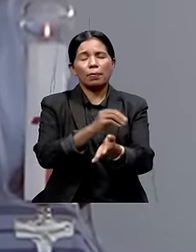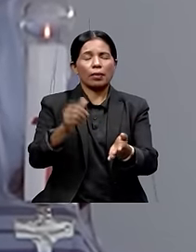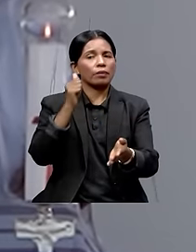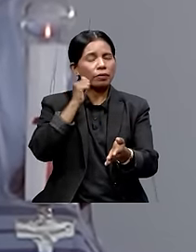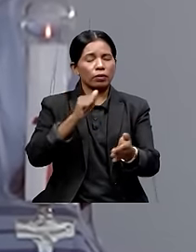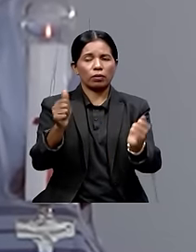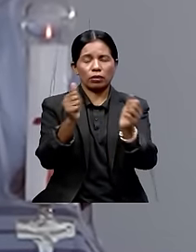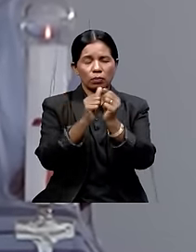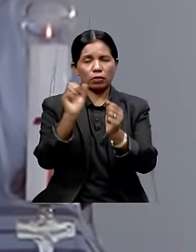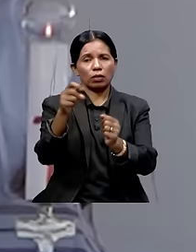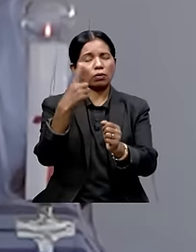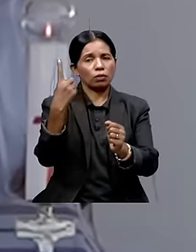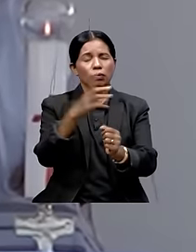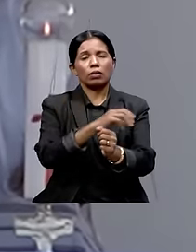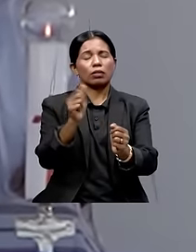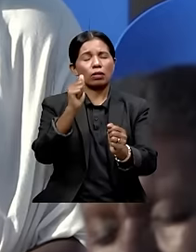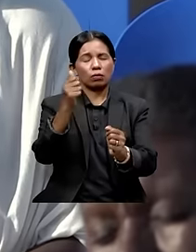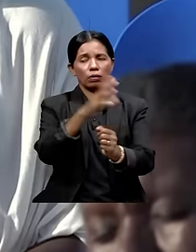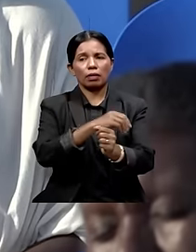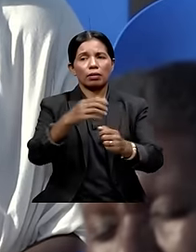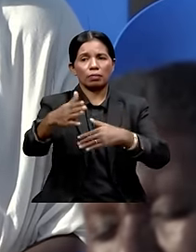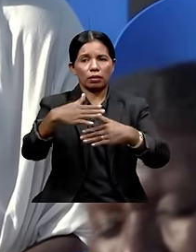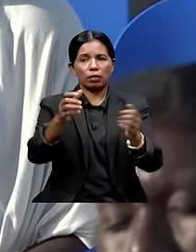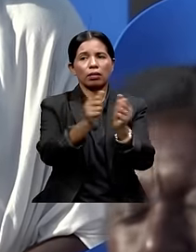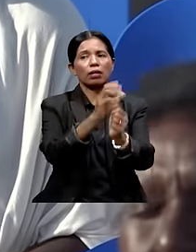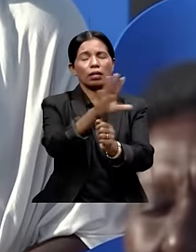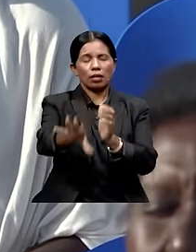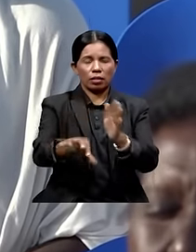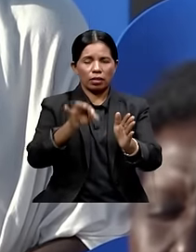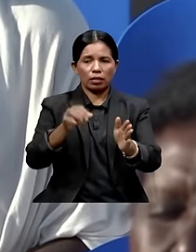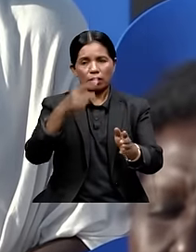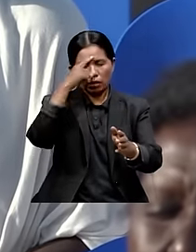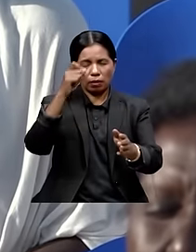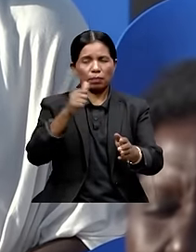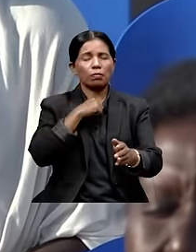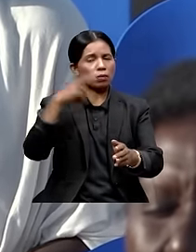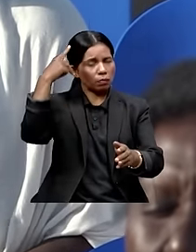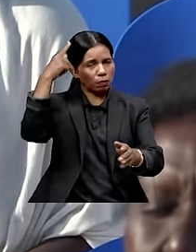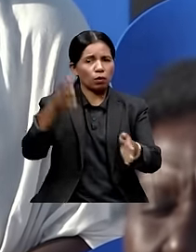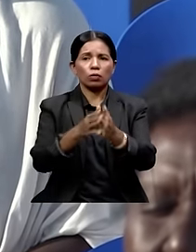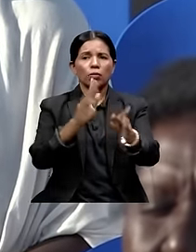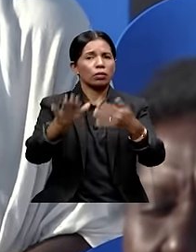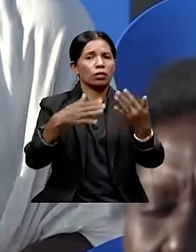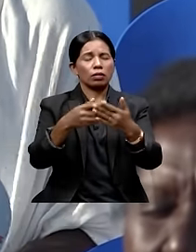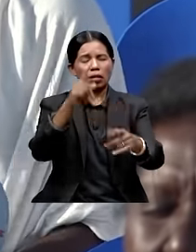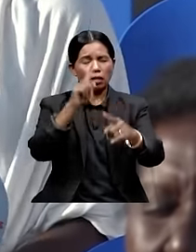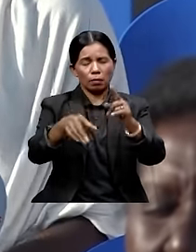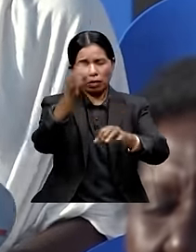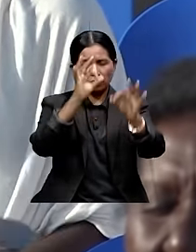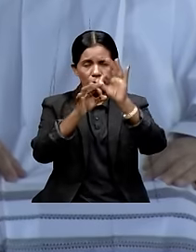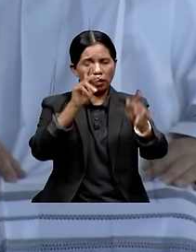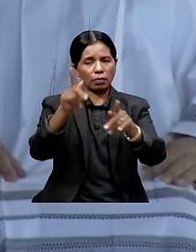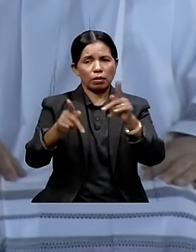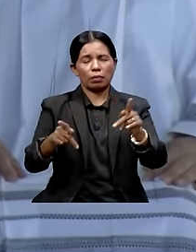resi mak sai una vittima, no besi kuala nulu mak heta acusação. Tamane papa husu basarani sira atu labele fiar matandok no